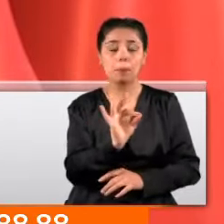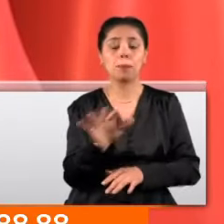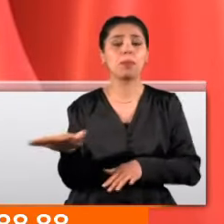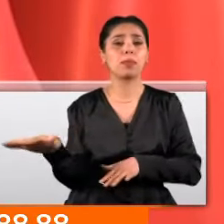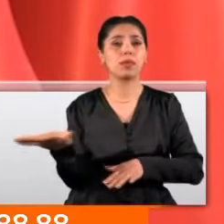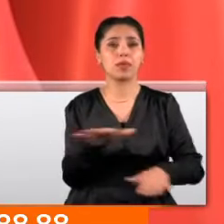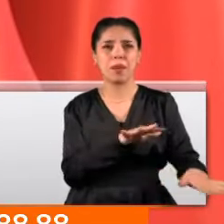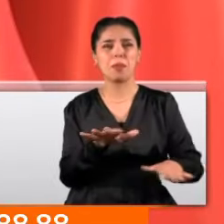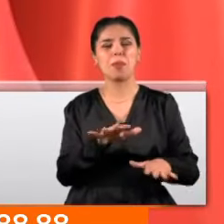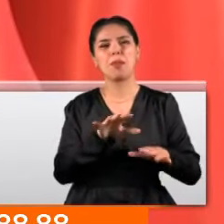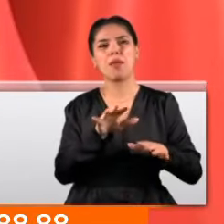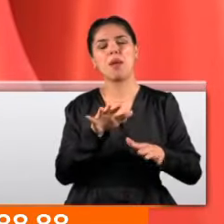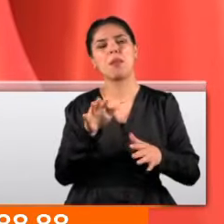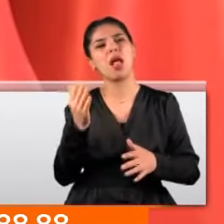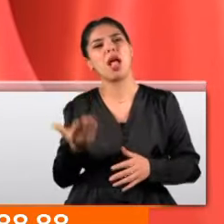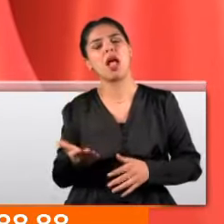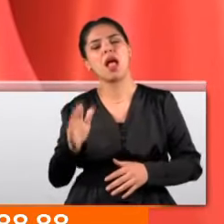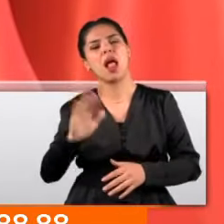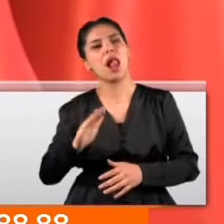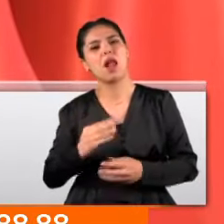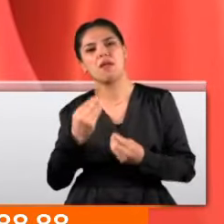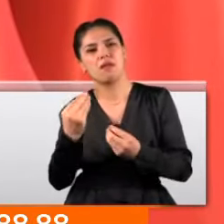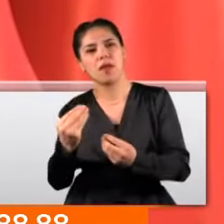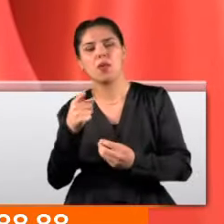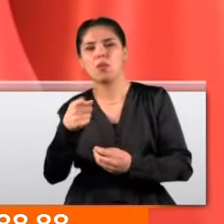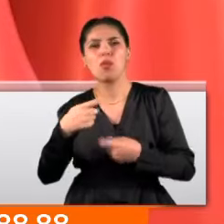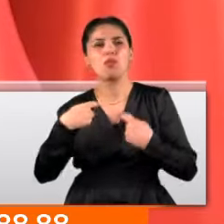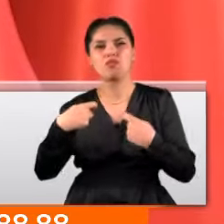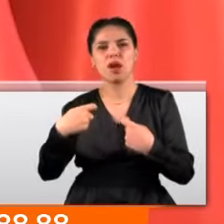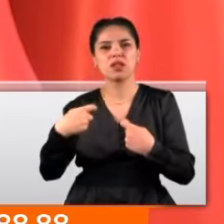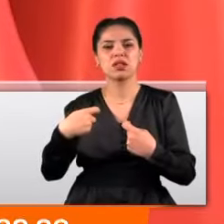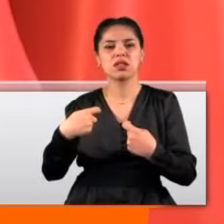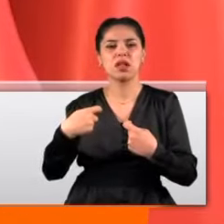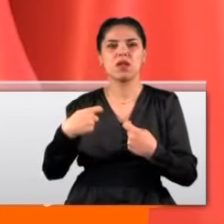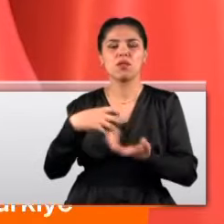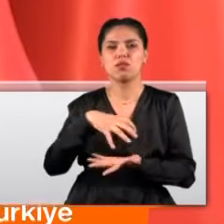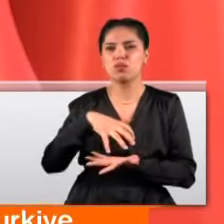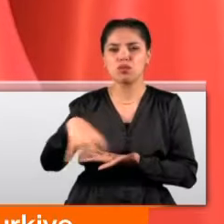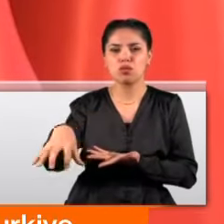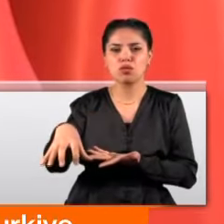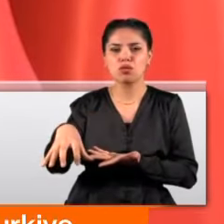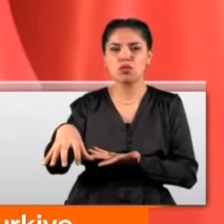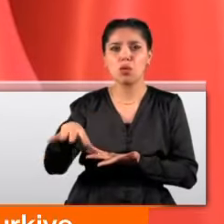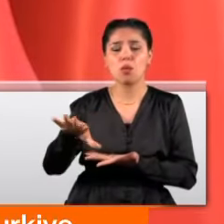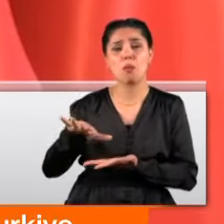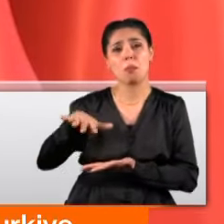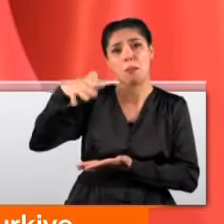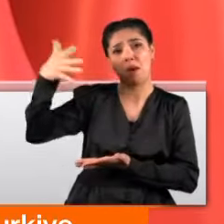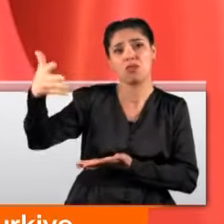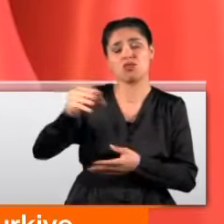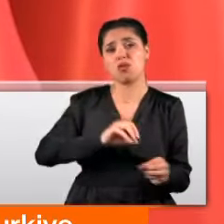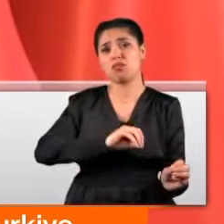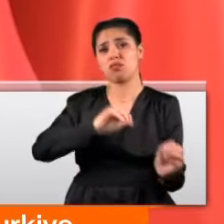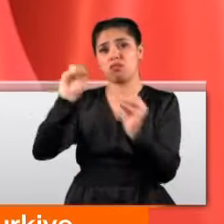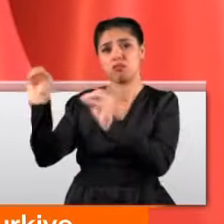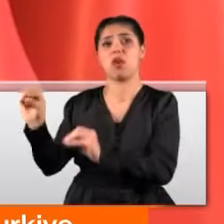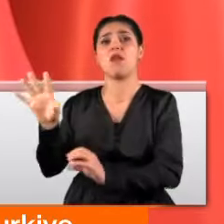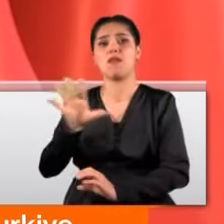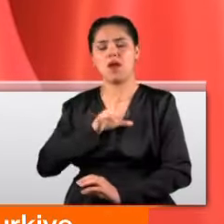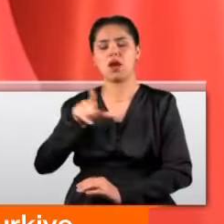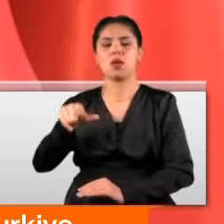tehdidini küçümseyerek buraya harcanması gereken kaynağı başka yere yönlendiriyorsa